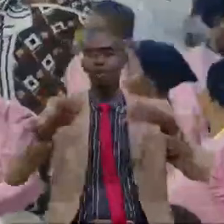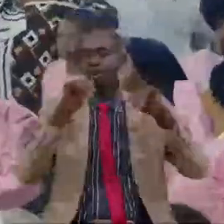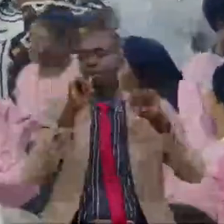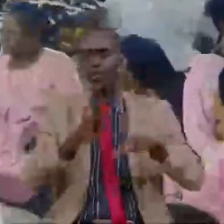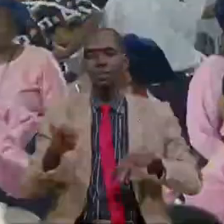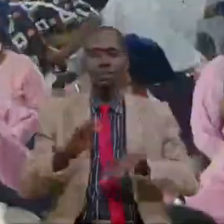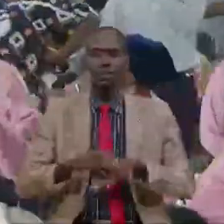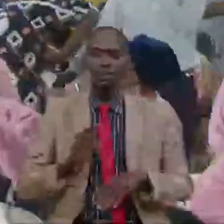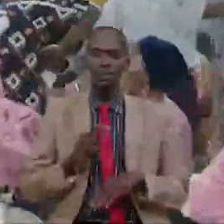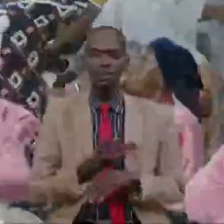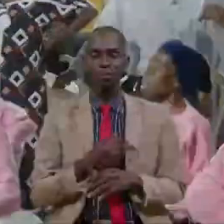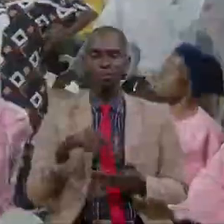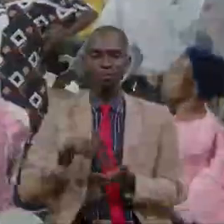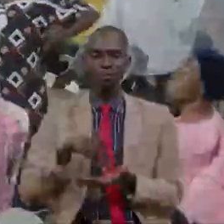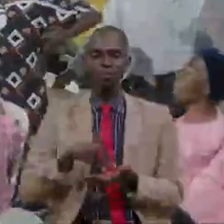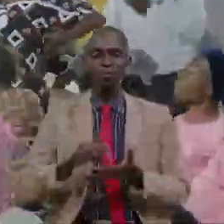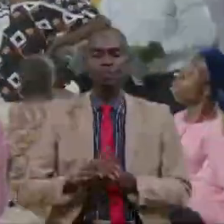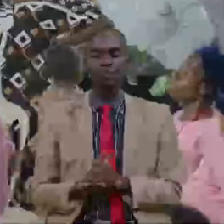bénédictions?